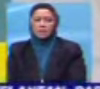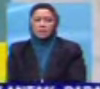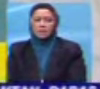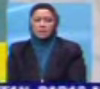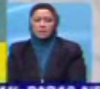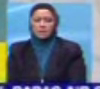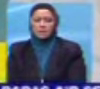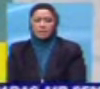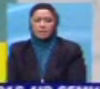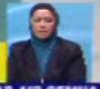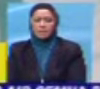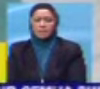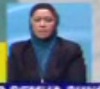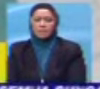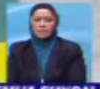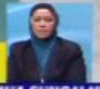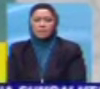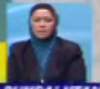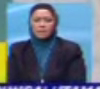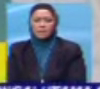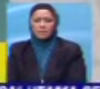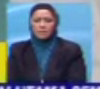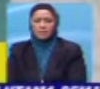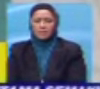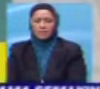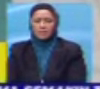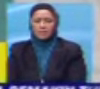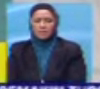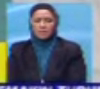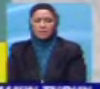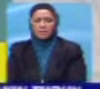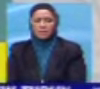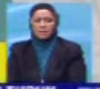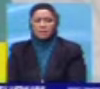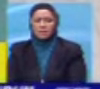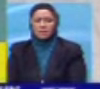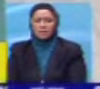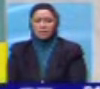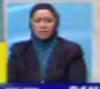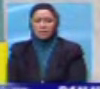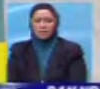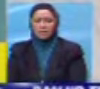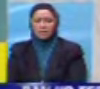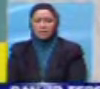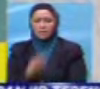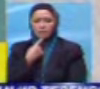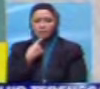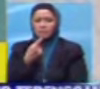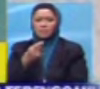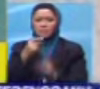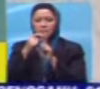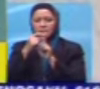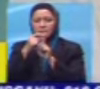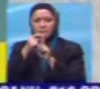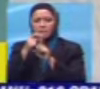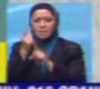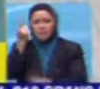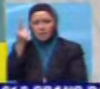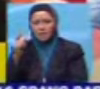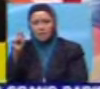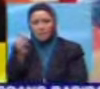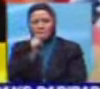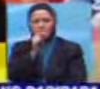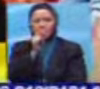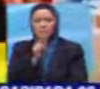lam yujud fi Indonesia. Al-hain, ain, dod, do. Ini masalah